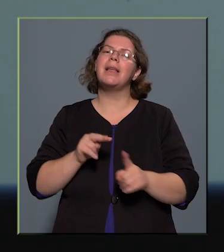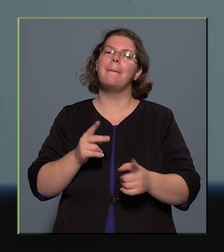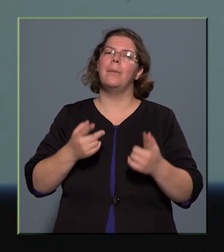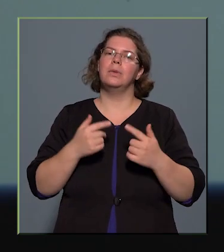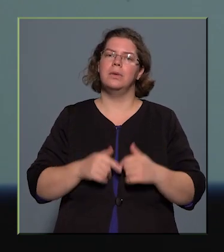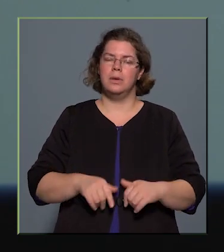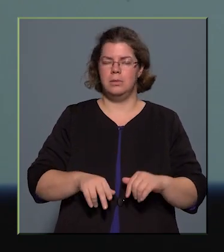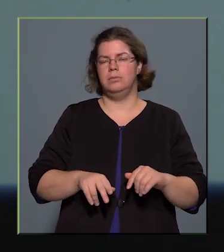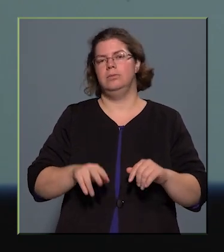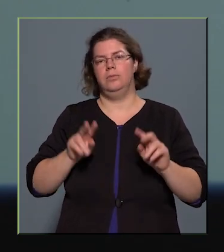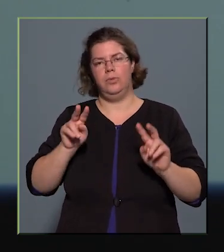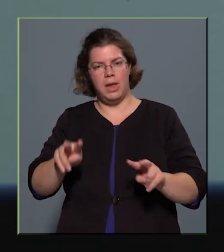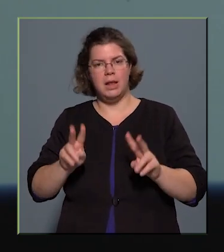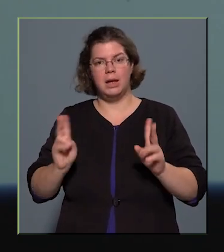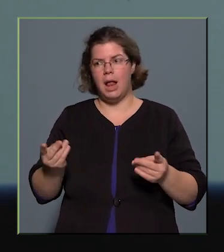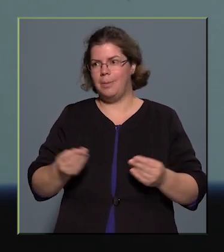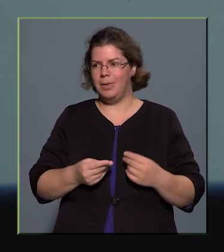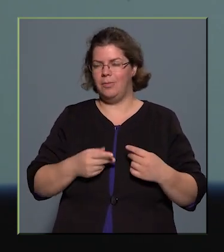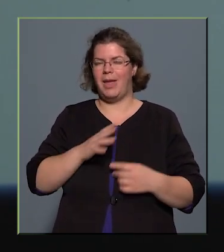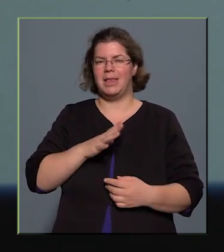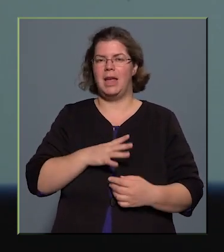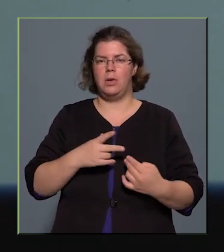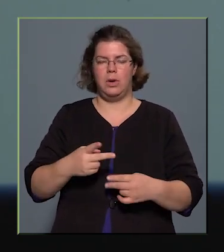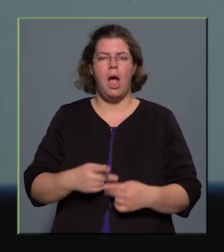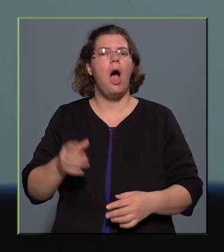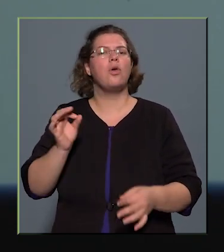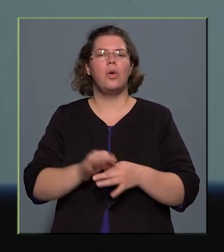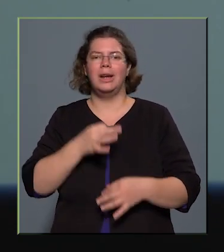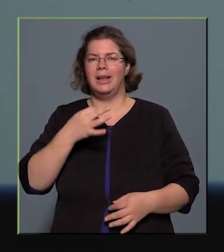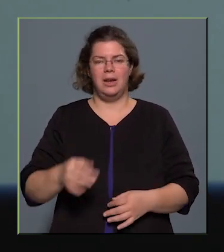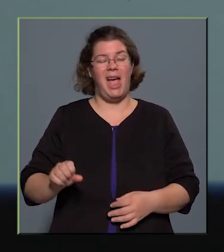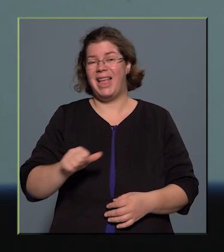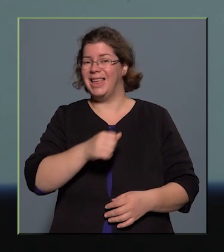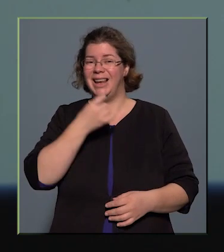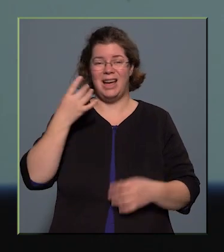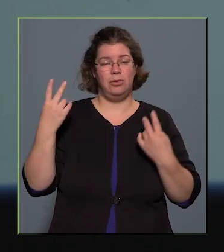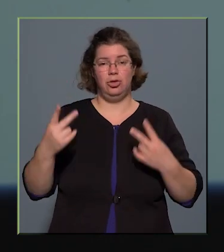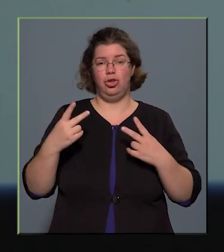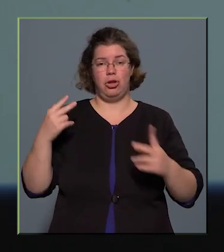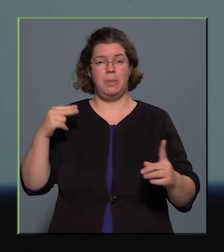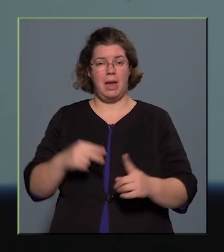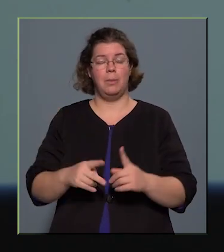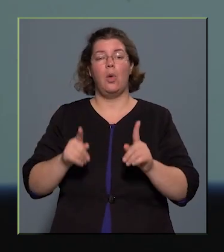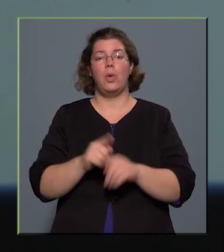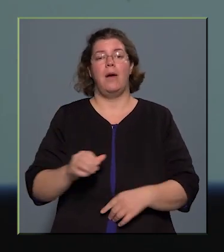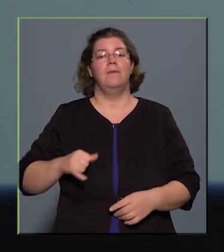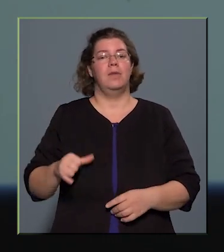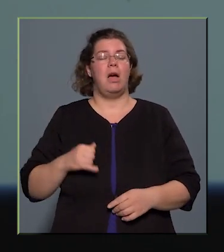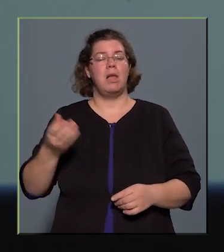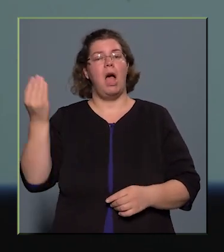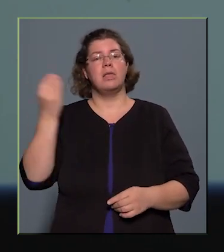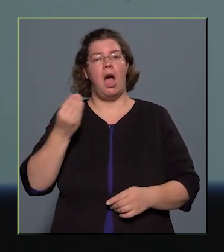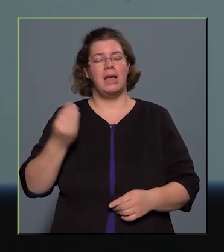kell, ami veszélyt hordozhat. És akkor a konkrét kérdés az, hogy igen, az egyik legfontosabb szempont az, hogy olyan fiatal szakképzett